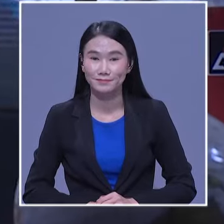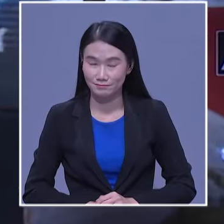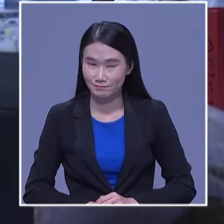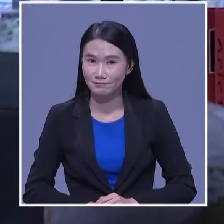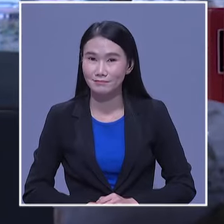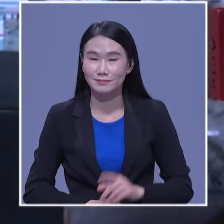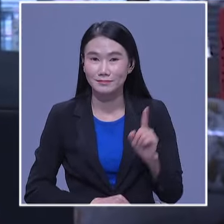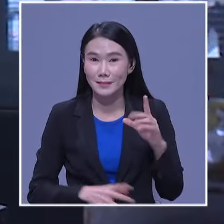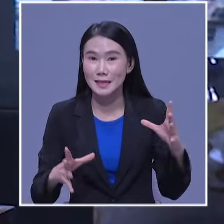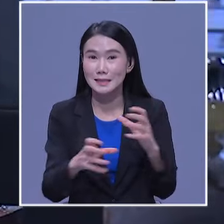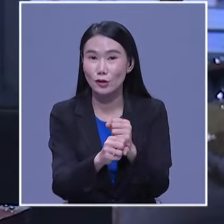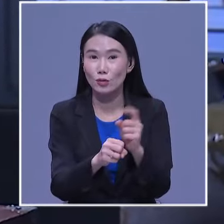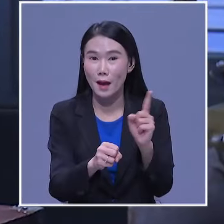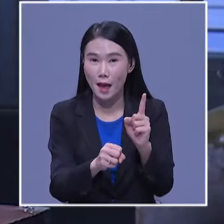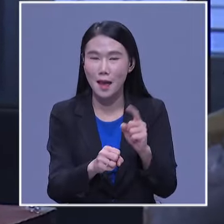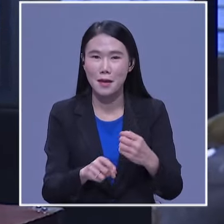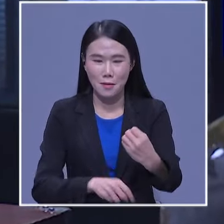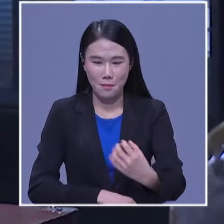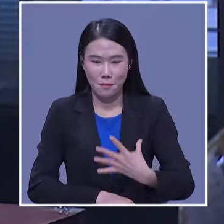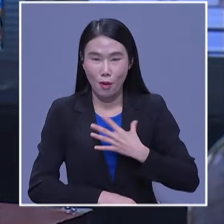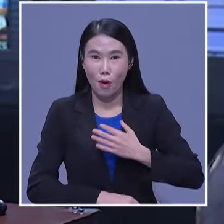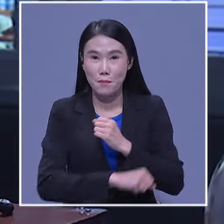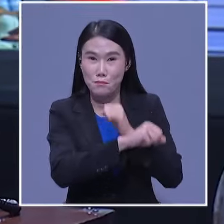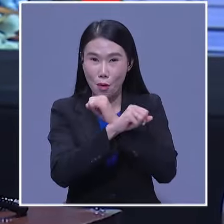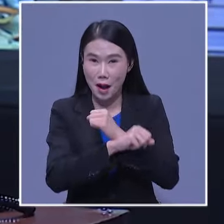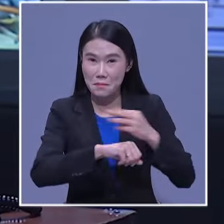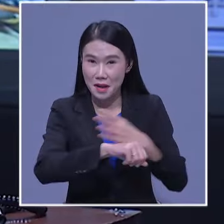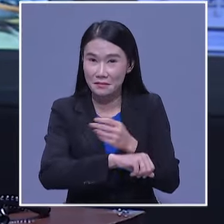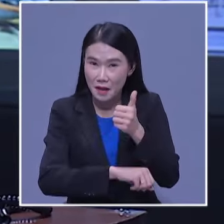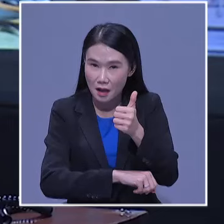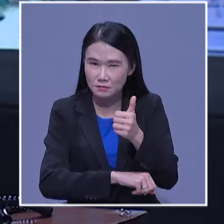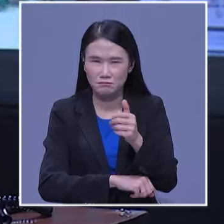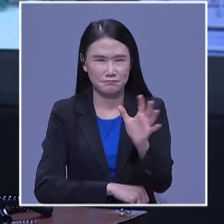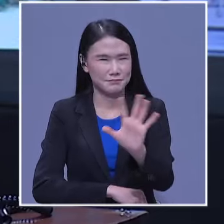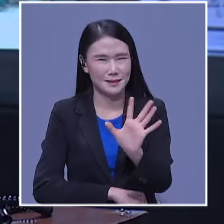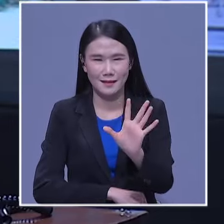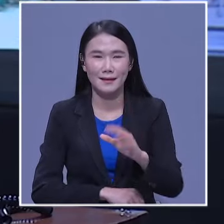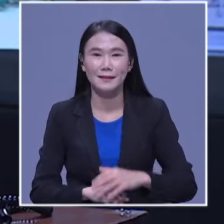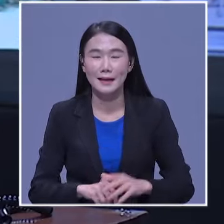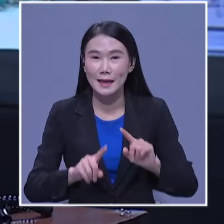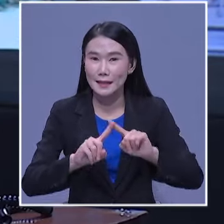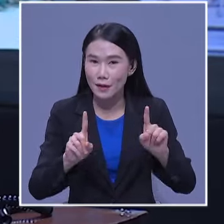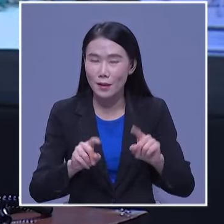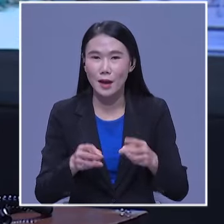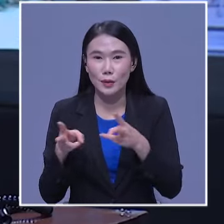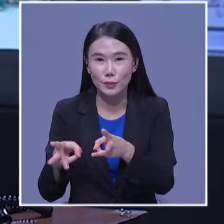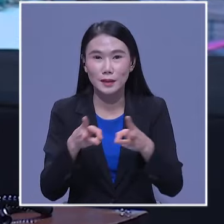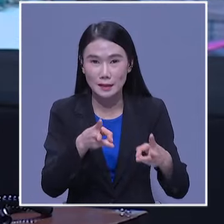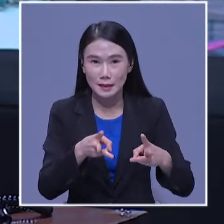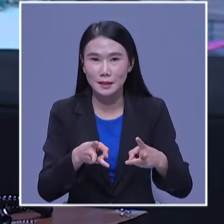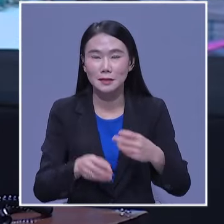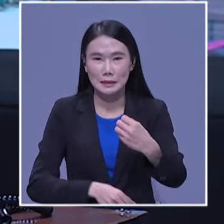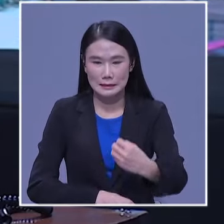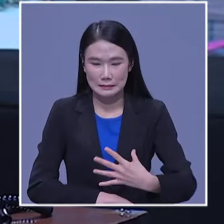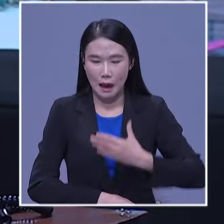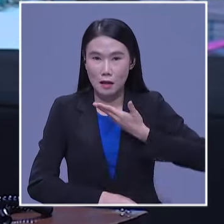เพราะฉะนั้นการตรวจเมโมแกรมป้องกันมะเร็งเต้านมได้จึงเป็นเรื่องไม่จริงค่ะแต่การตรวจเมโมแกรมนั้นเป็นวิ